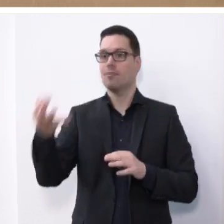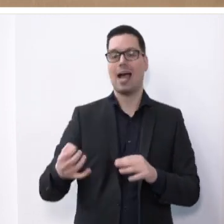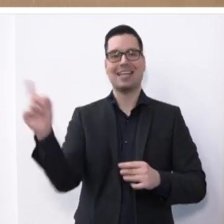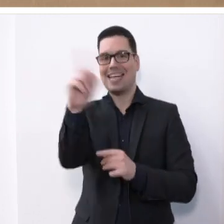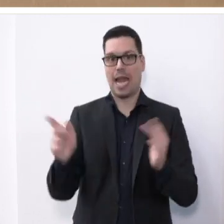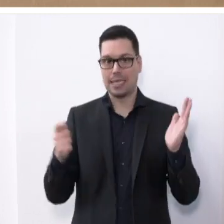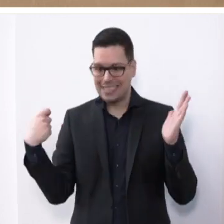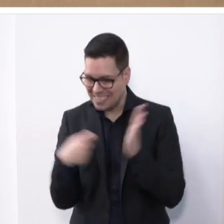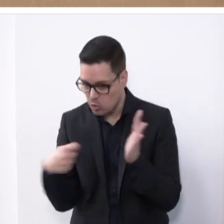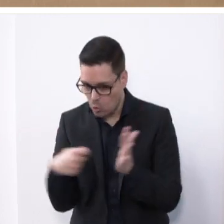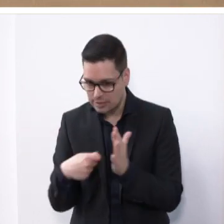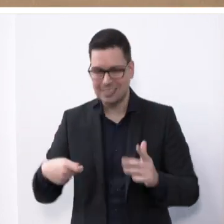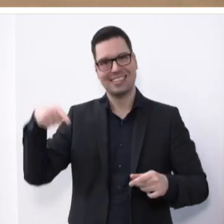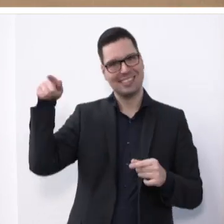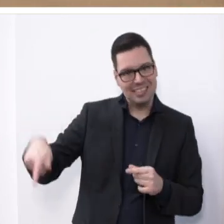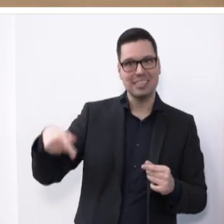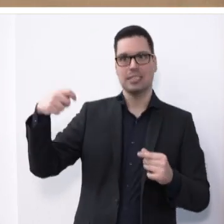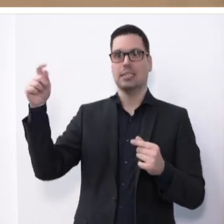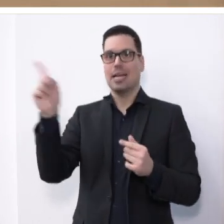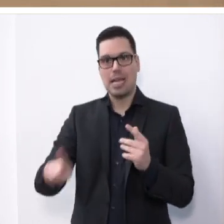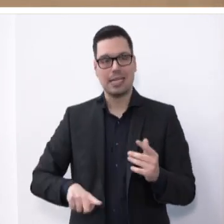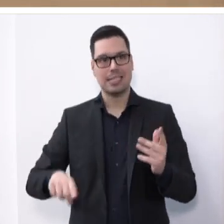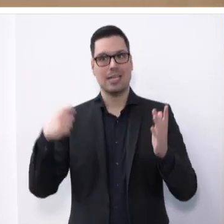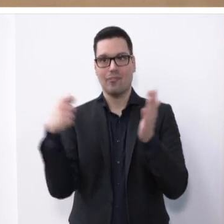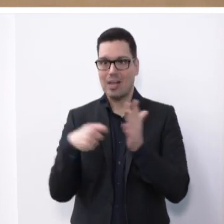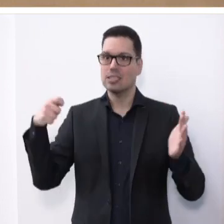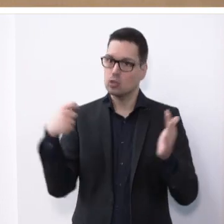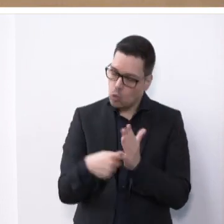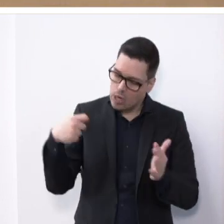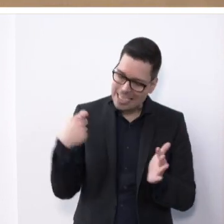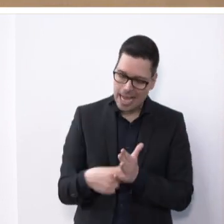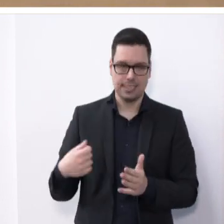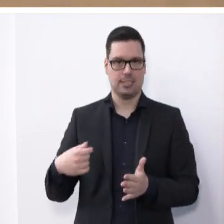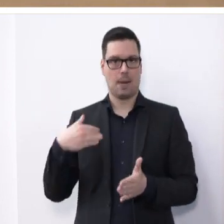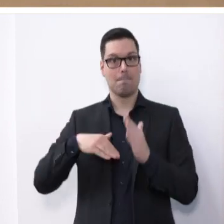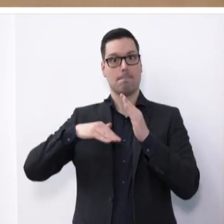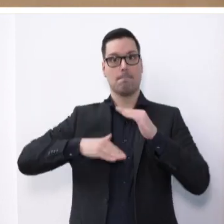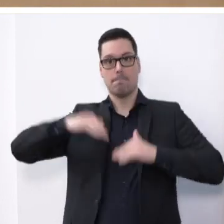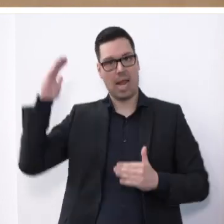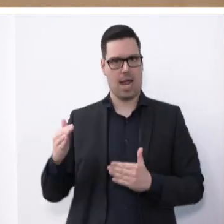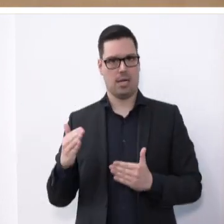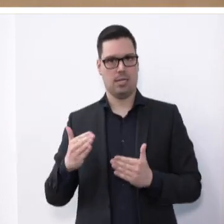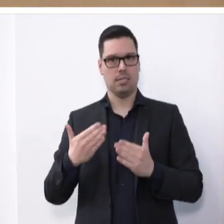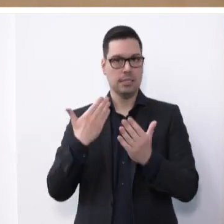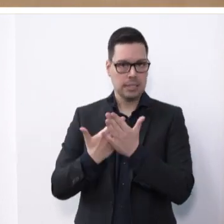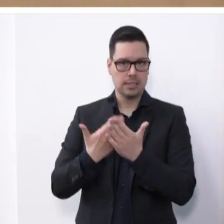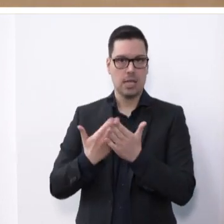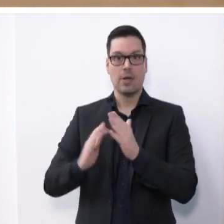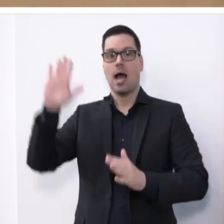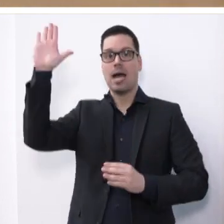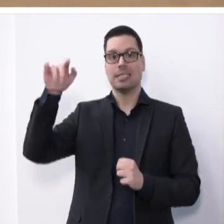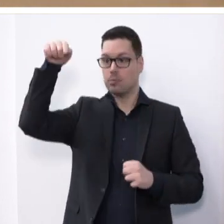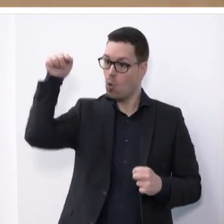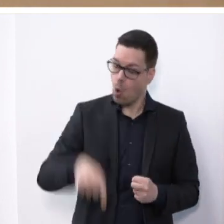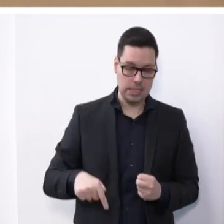Energiekosten sie verteuern Energie damit dass sie ein ineffizienten Standorten Windenergieanlagen Aufstellen der die Hand hebt heute für